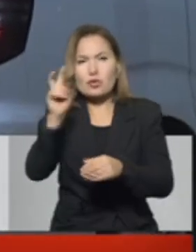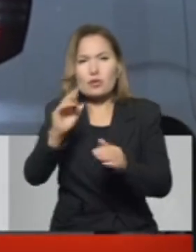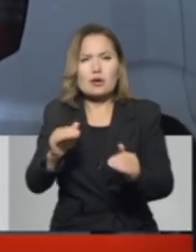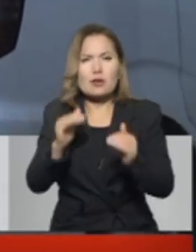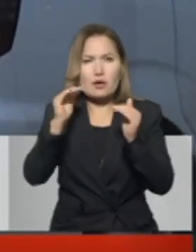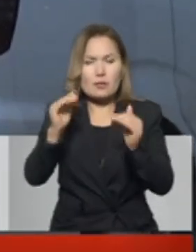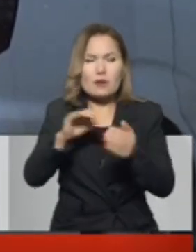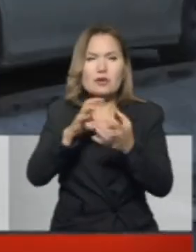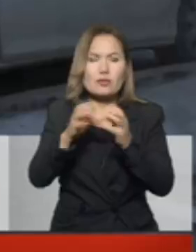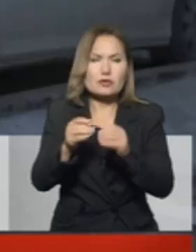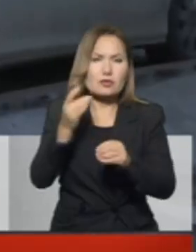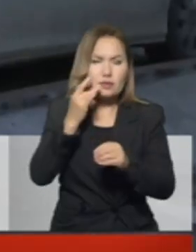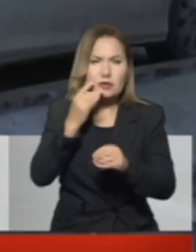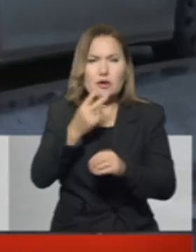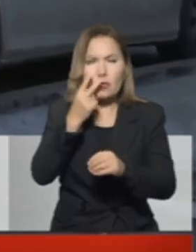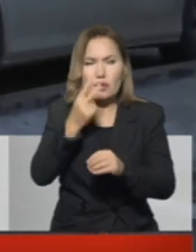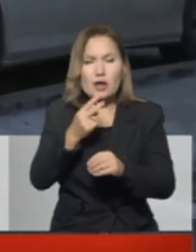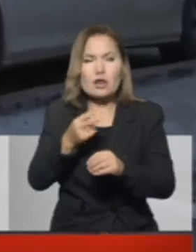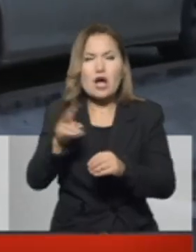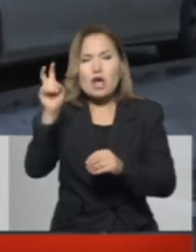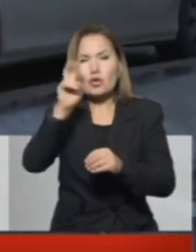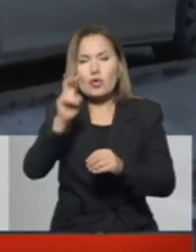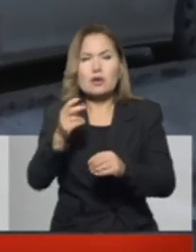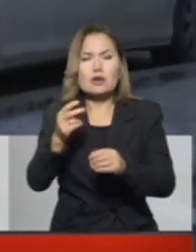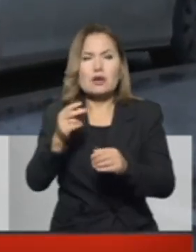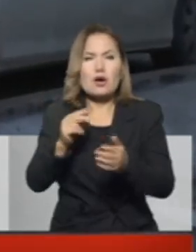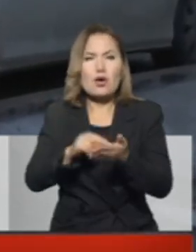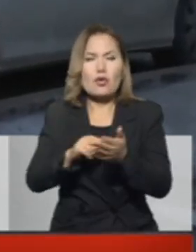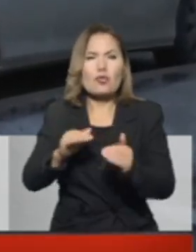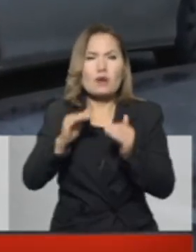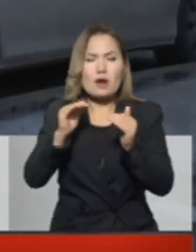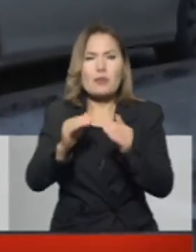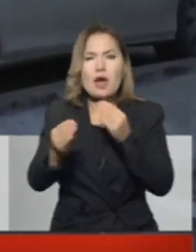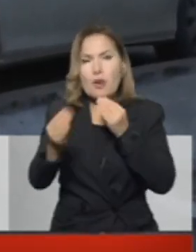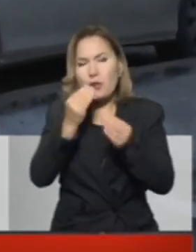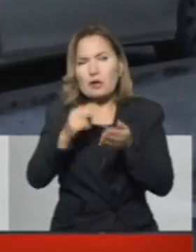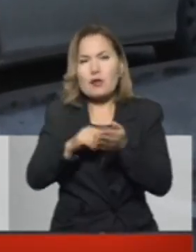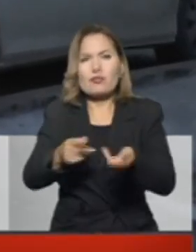мынаншаға түсіпті деген сияқты. Доллар курсының көтерілгені барлық нәрселердің қымбаттауына әсер етеді.